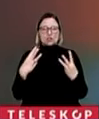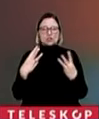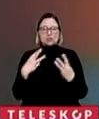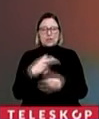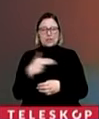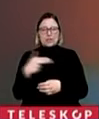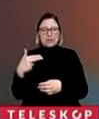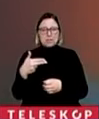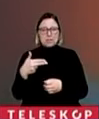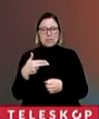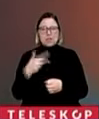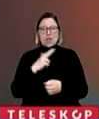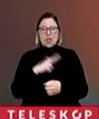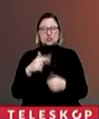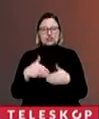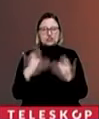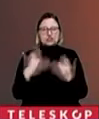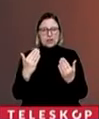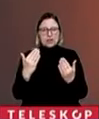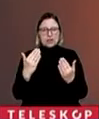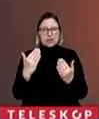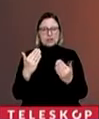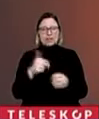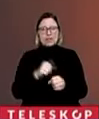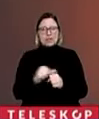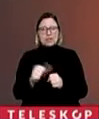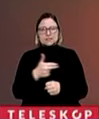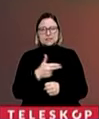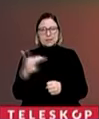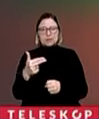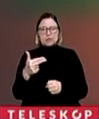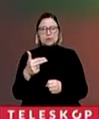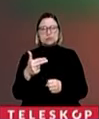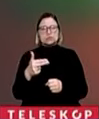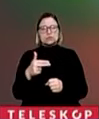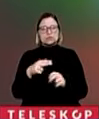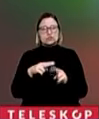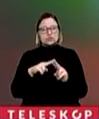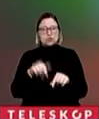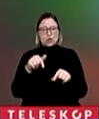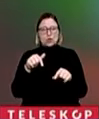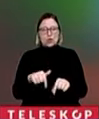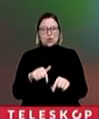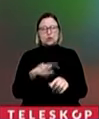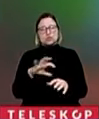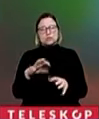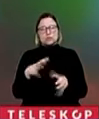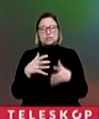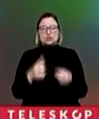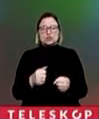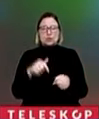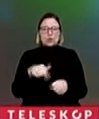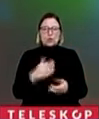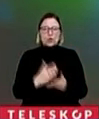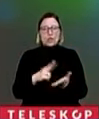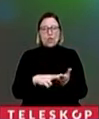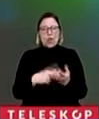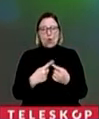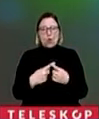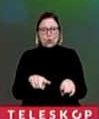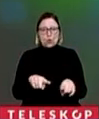kwestiami, które każdego dnia dotyczą osiedlających się u nas czy zatrzymujących tylko na krótko